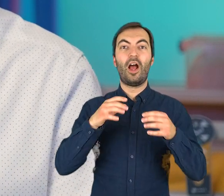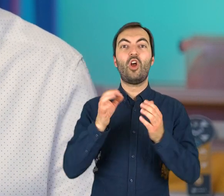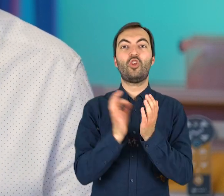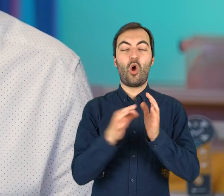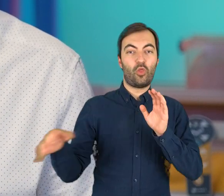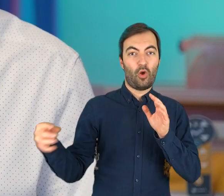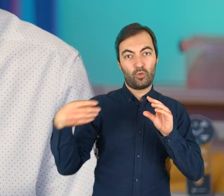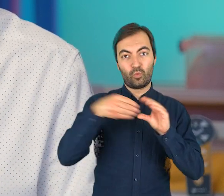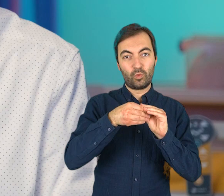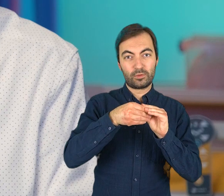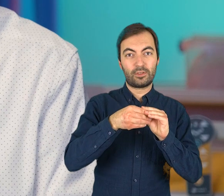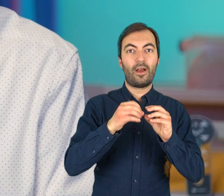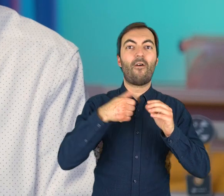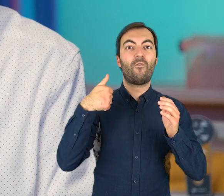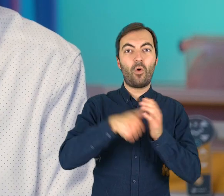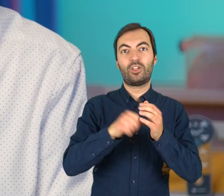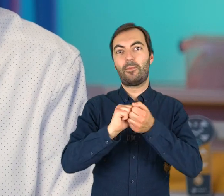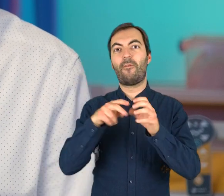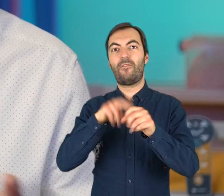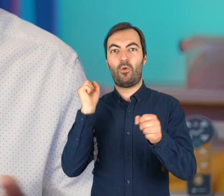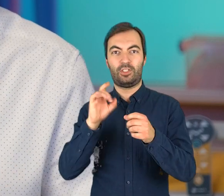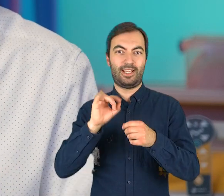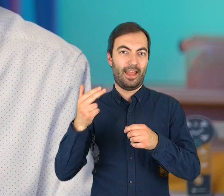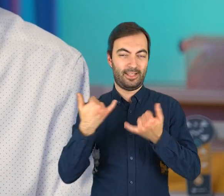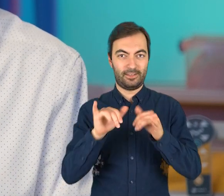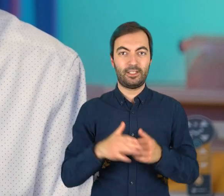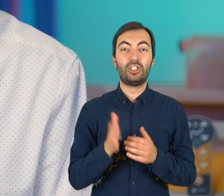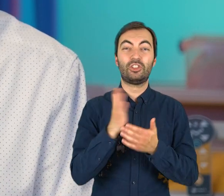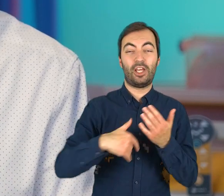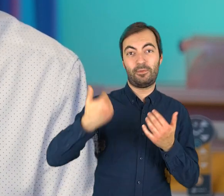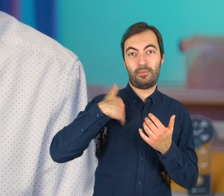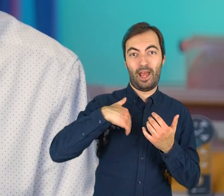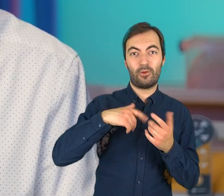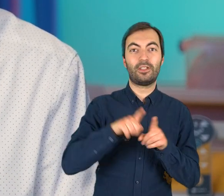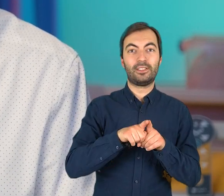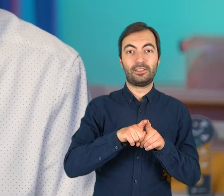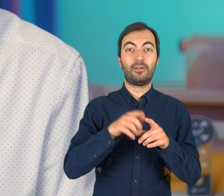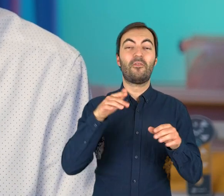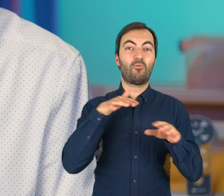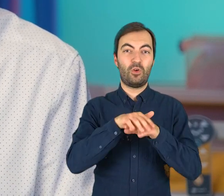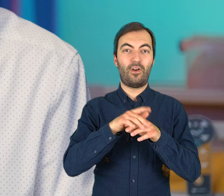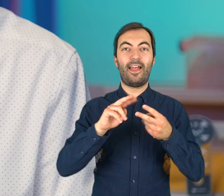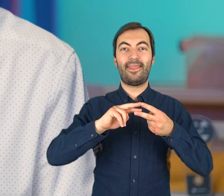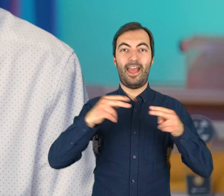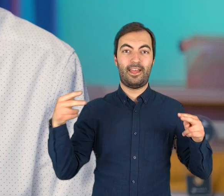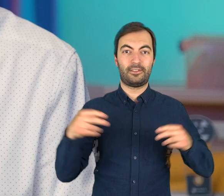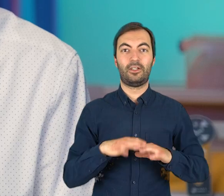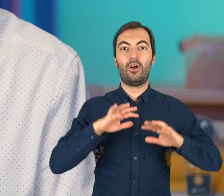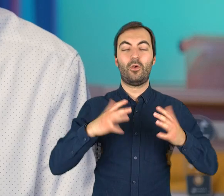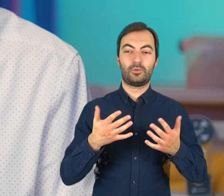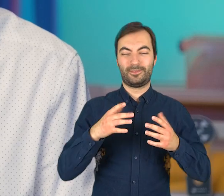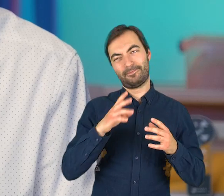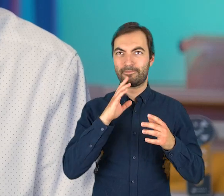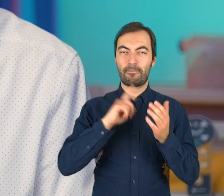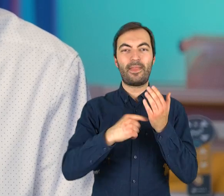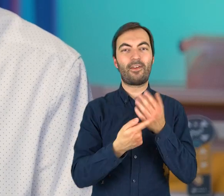białek zmienia też układ samej nici DNA, czyli pozostając w naszej książkowej analogii, są książki, które blokują dostęp do